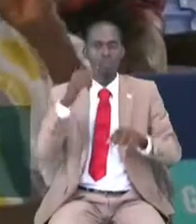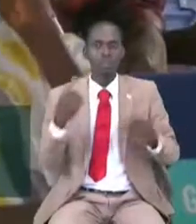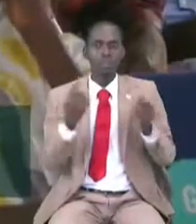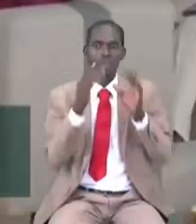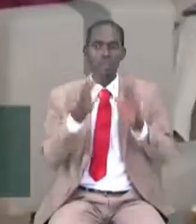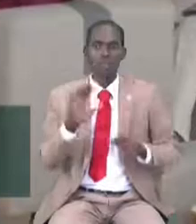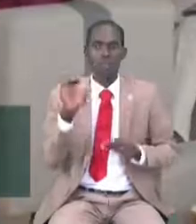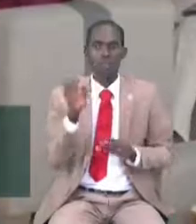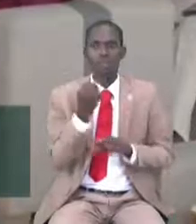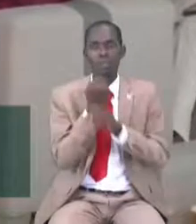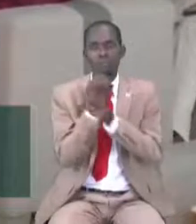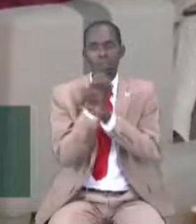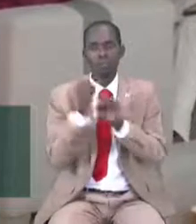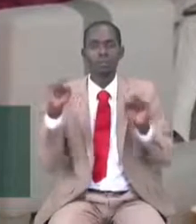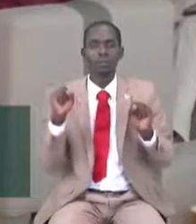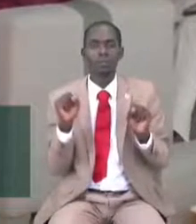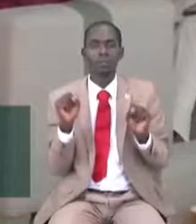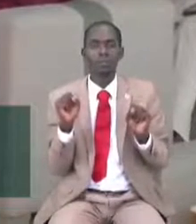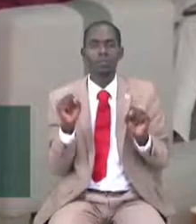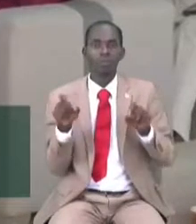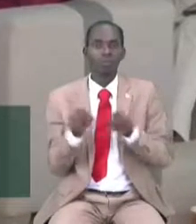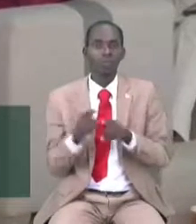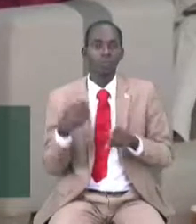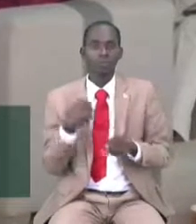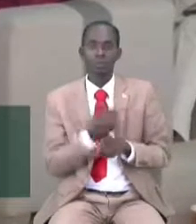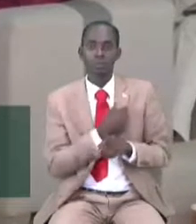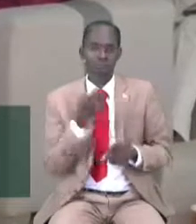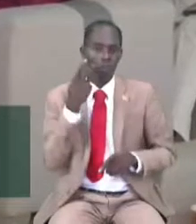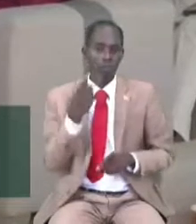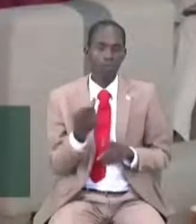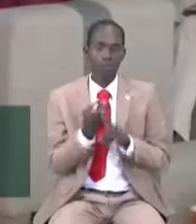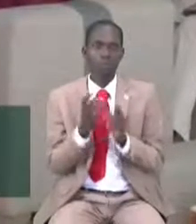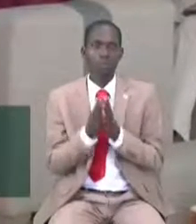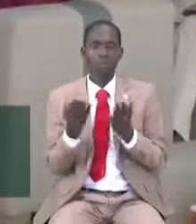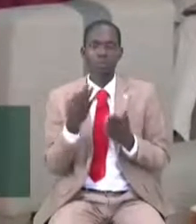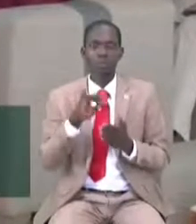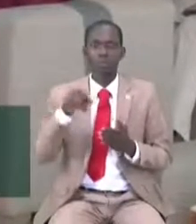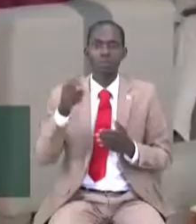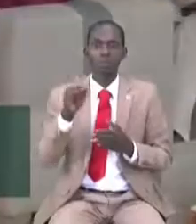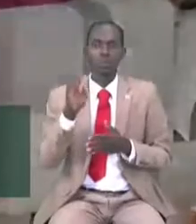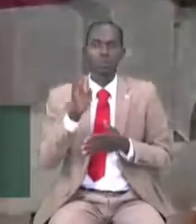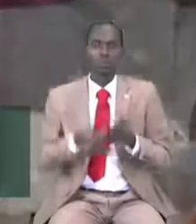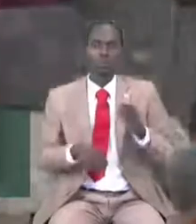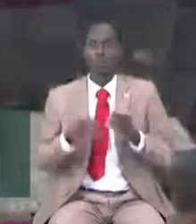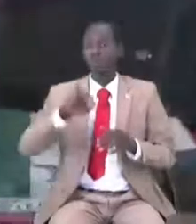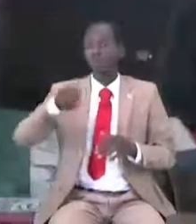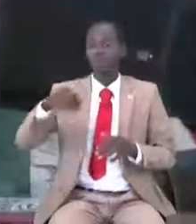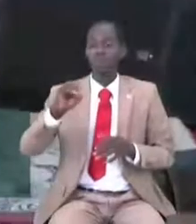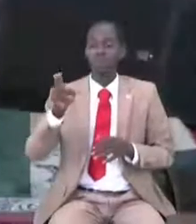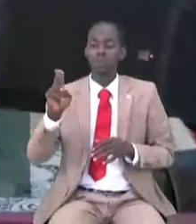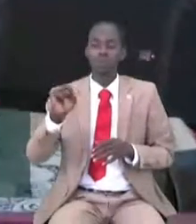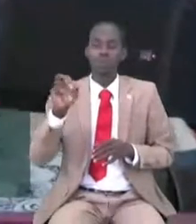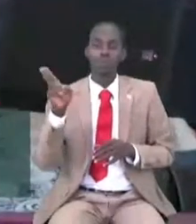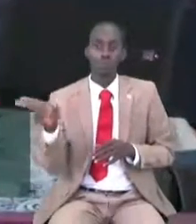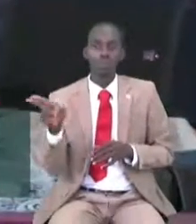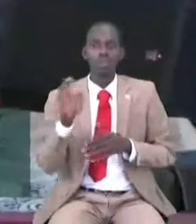voyons, Jonas chapitre 4, verset 2. Il implora l'Éternel